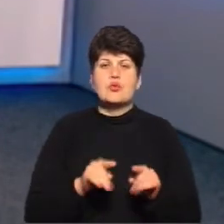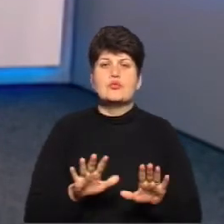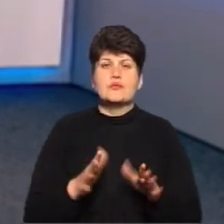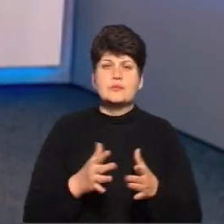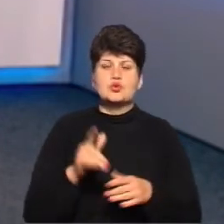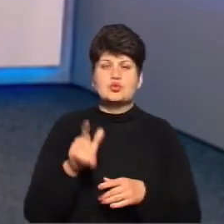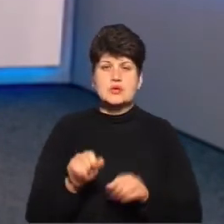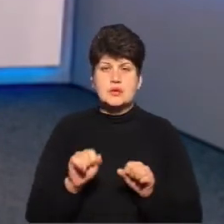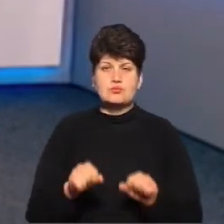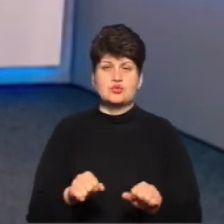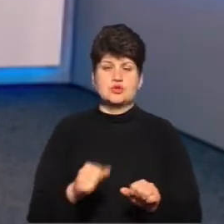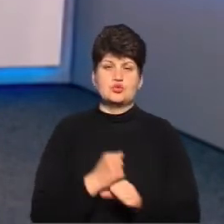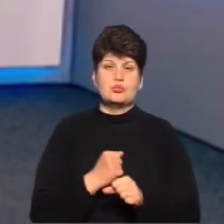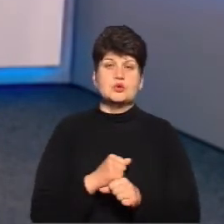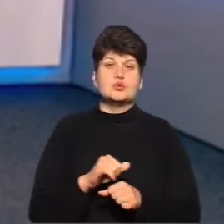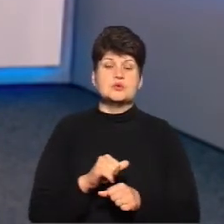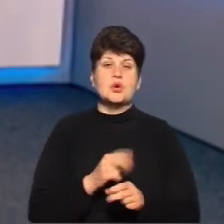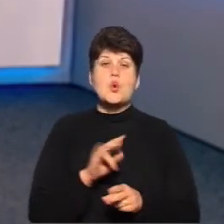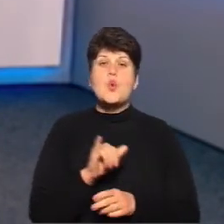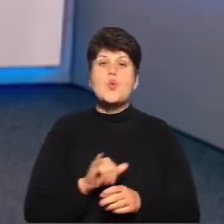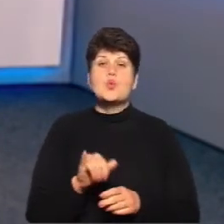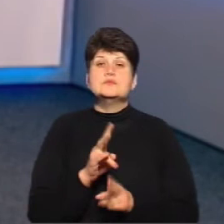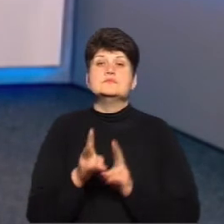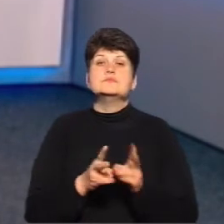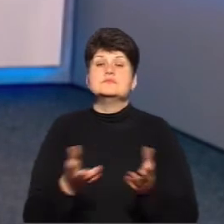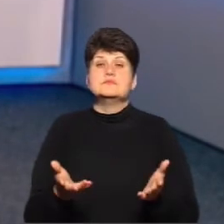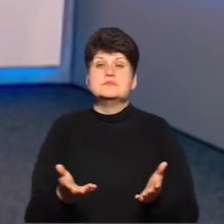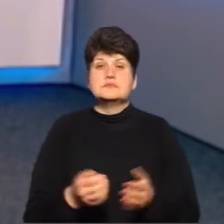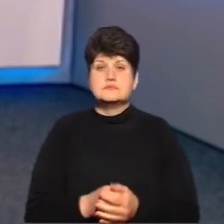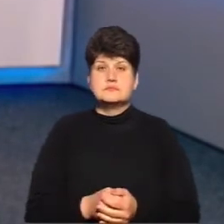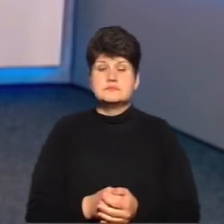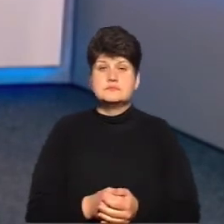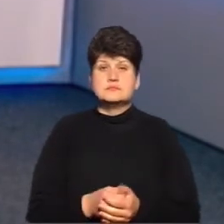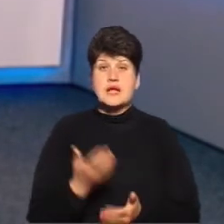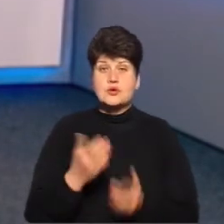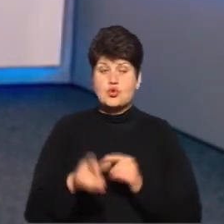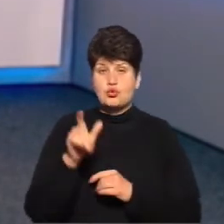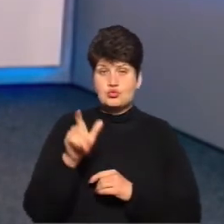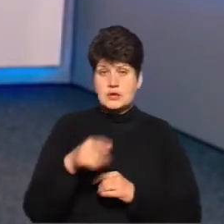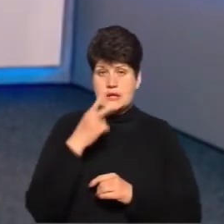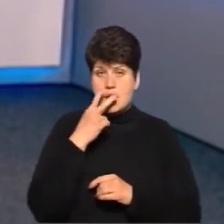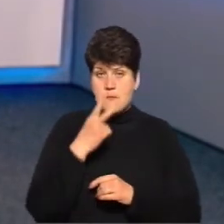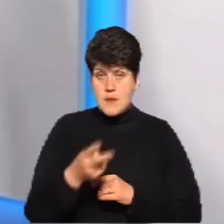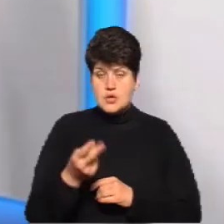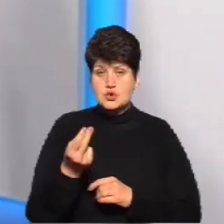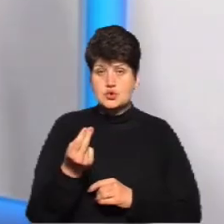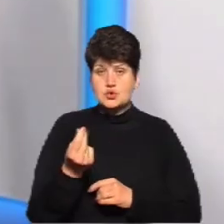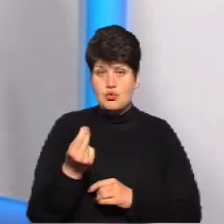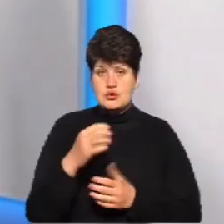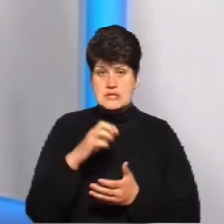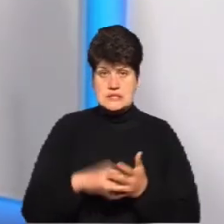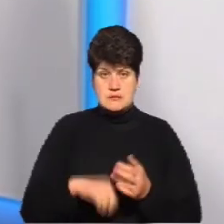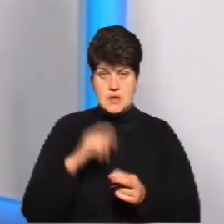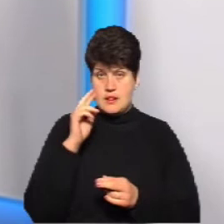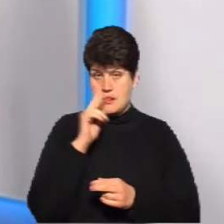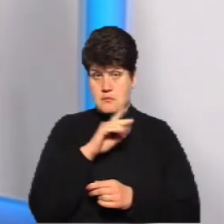Куди звертатися? Куди оскаржувати? Ну, якщо людина бачить, що кошти списані неправильно, на його погляд,